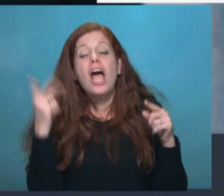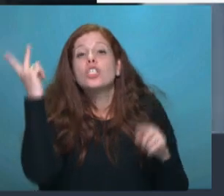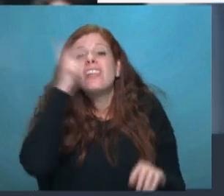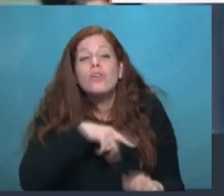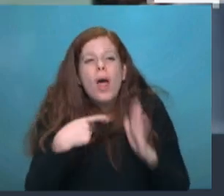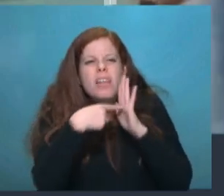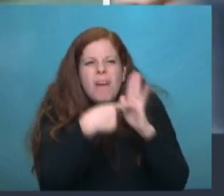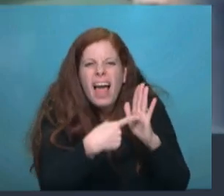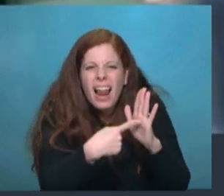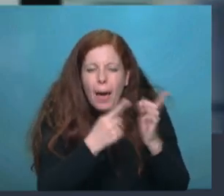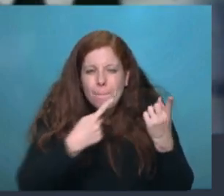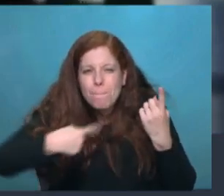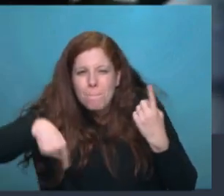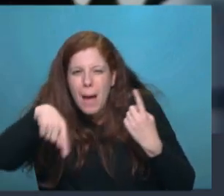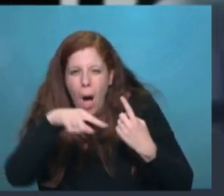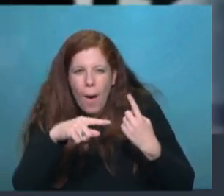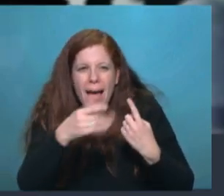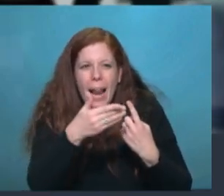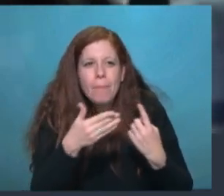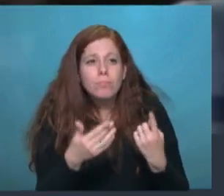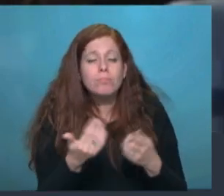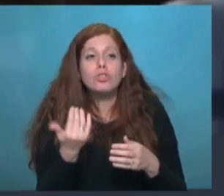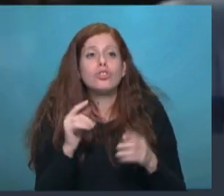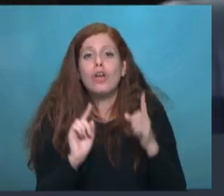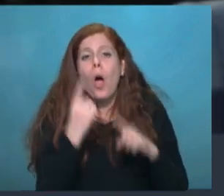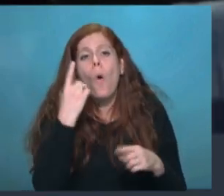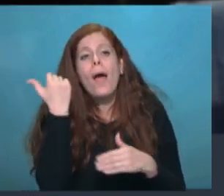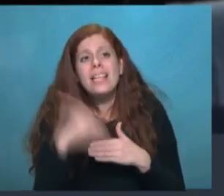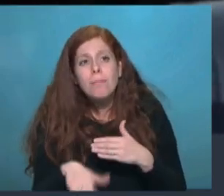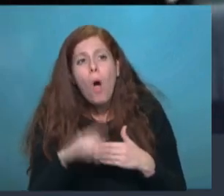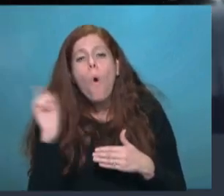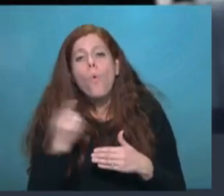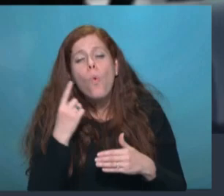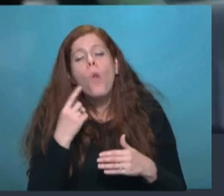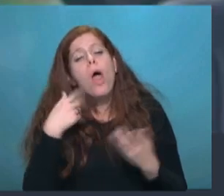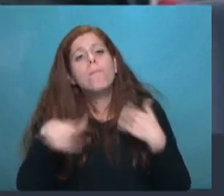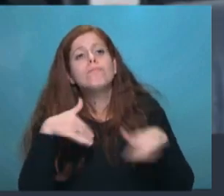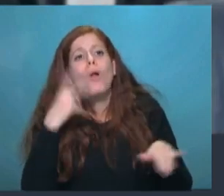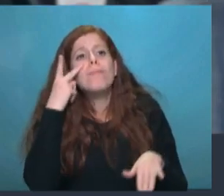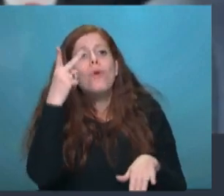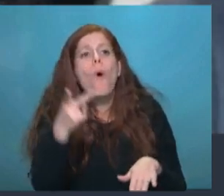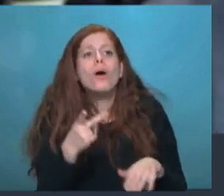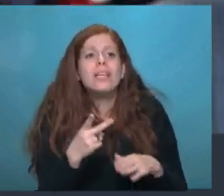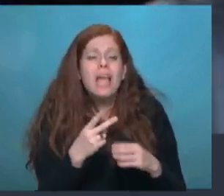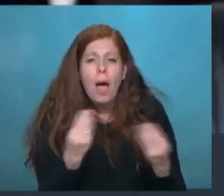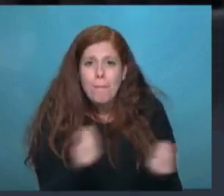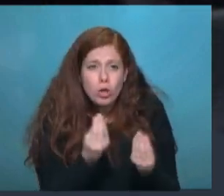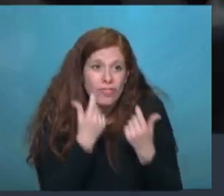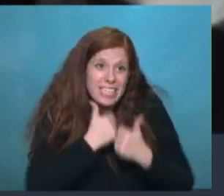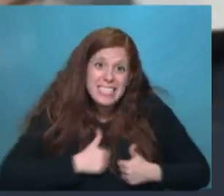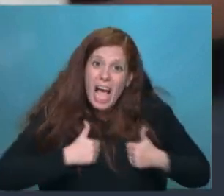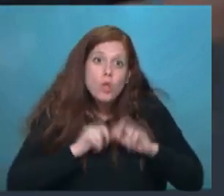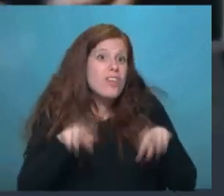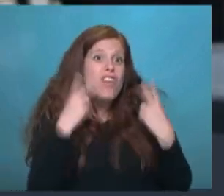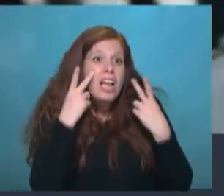לכם מאחורי הקלעים, שנגמר היום, כולם הולכים לראות את המכשיר, ולצערנו הרב, אי אפשר לראות